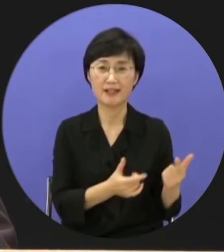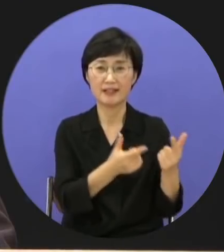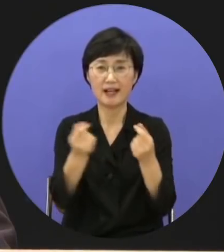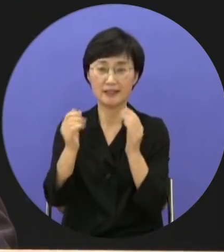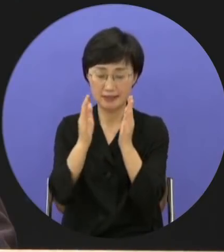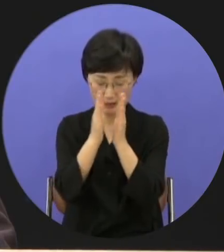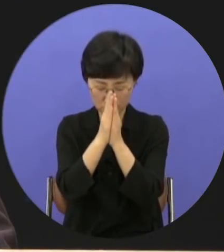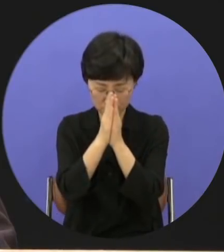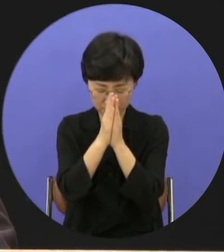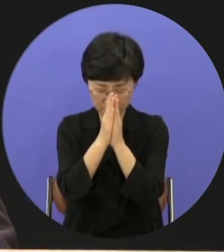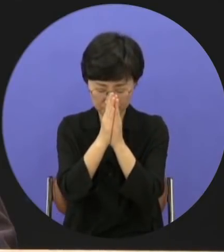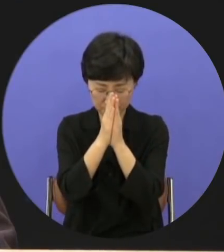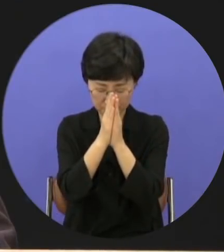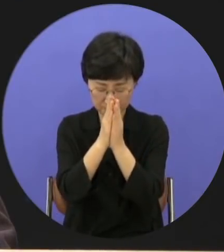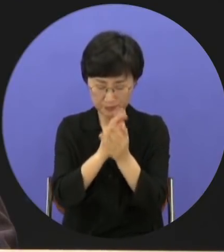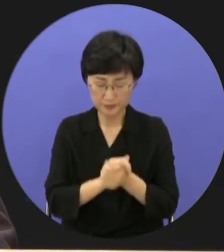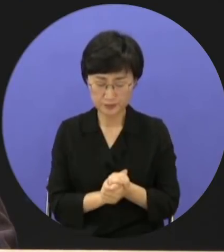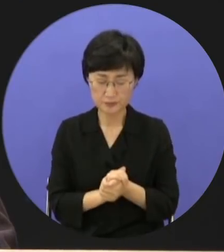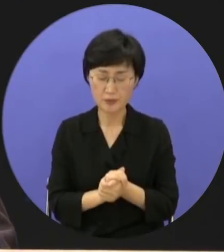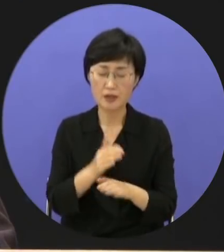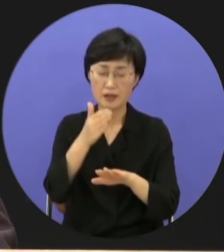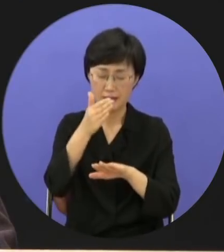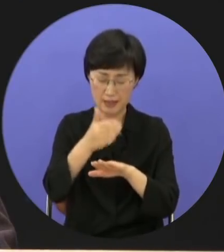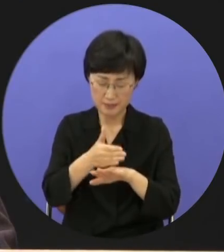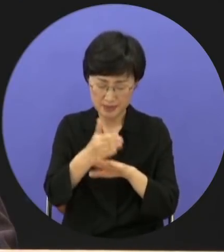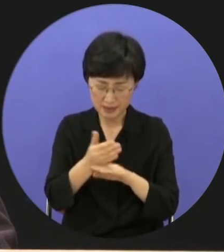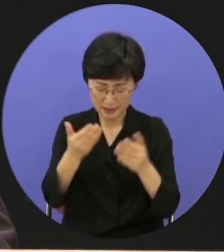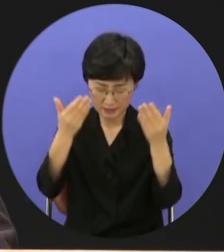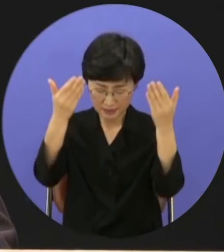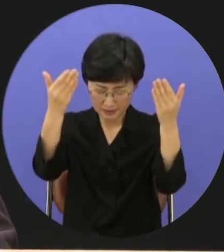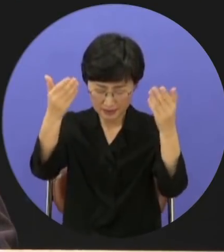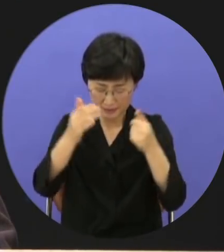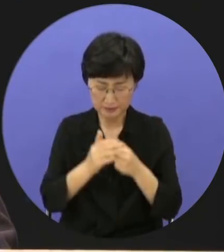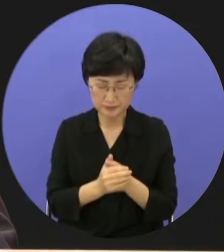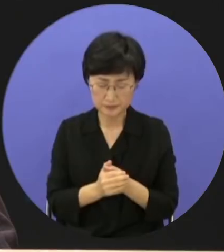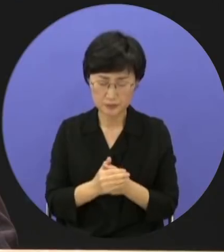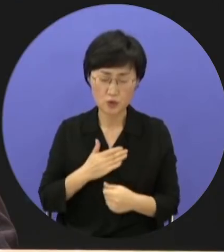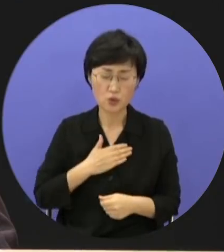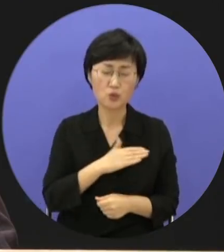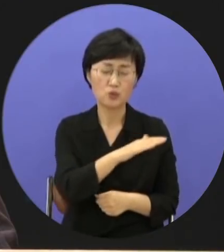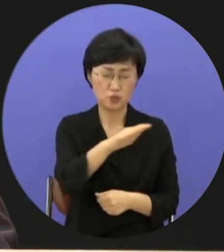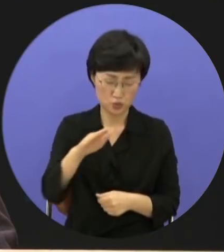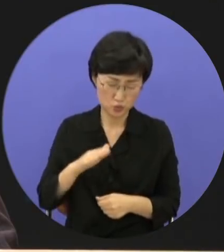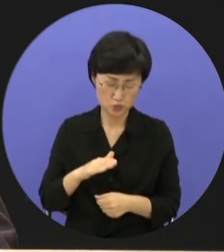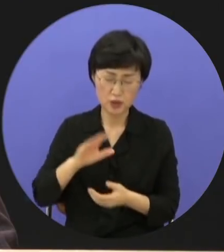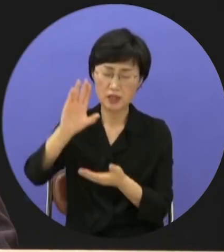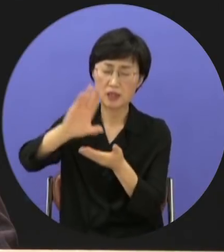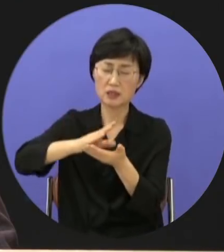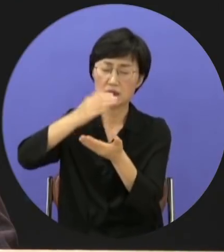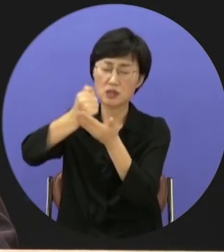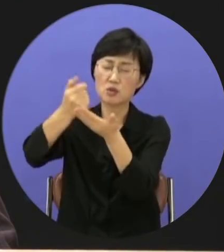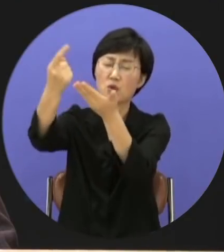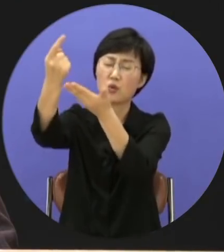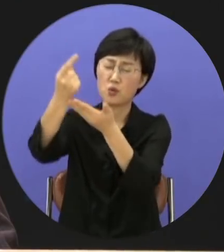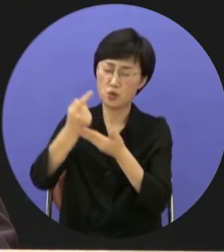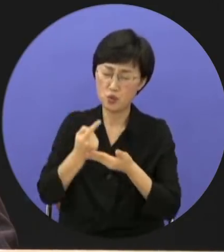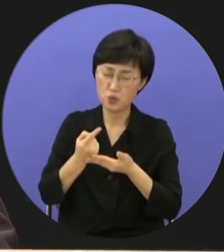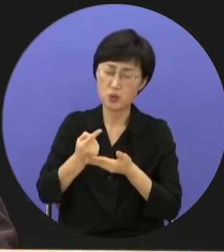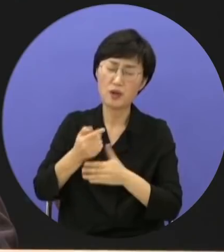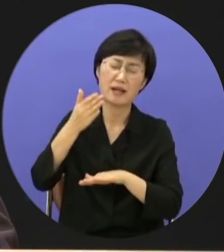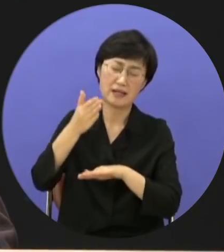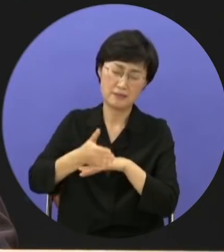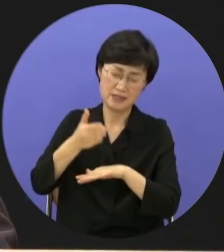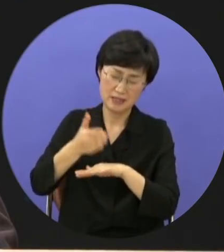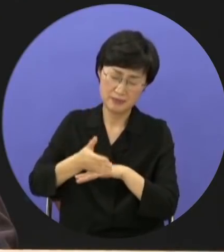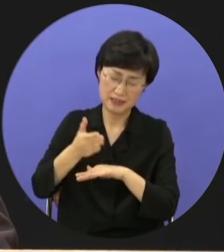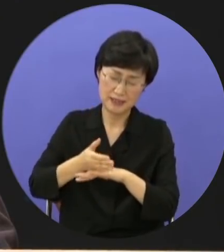always Christmas. Let us pray. 감사를 드립니다. God, we thank you. 우리에게 그리스도 주신 하나님께 감사드립니다. We thank